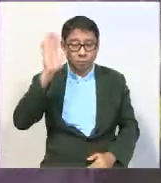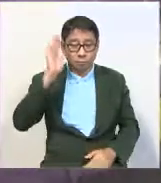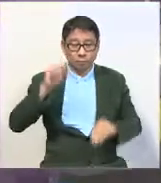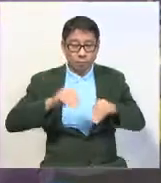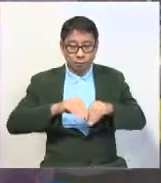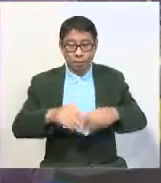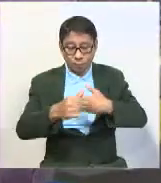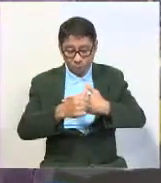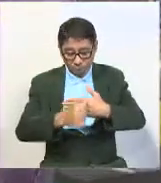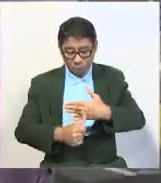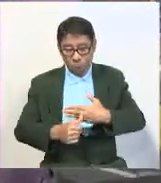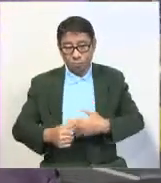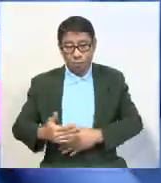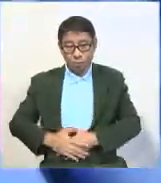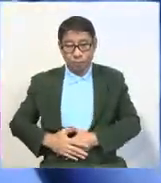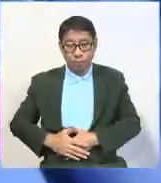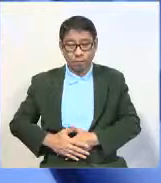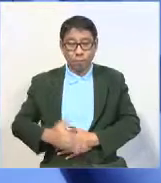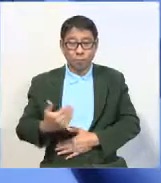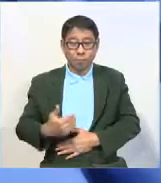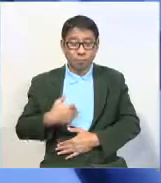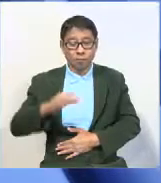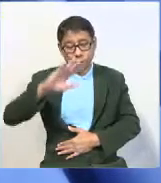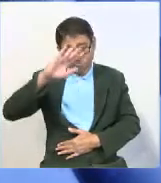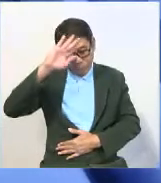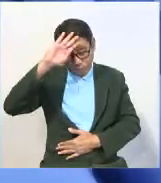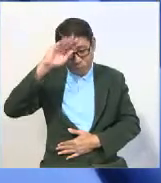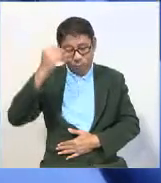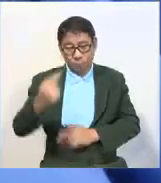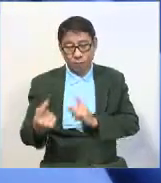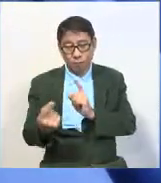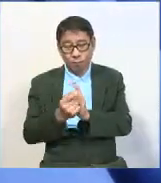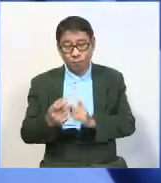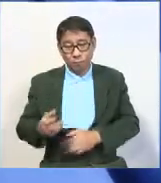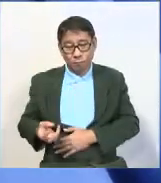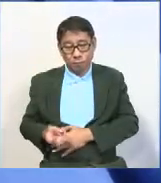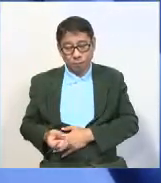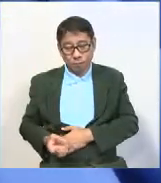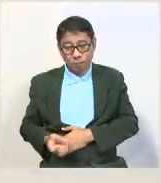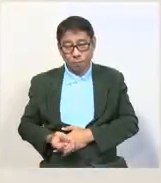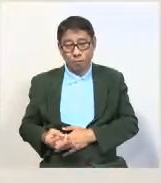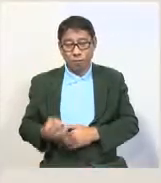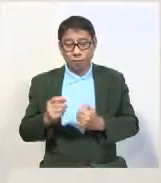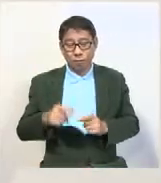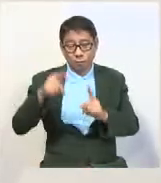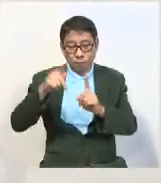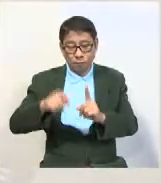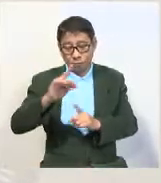ยผลการผ่าตัดนิ้วในถุงน้ำดีของผู้ป่วยรายหนึ่งที่พบว่ามีก้อนนิ้วมากถึง